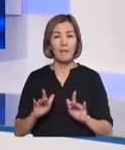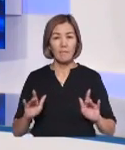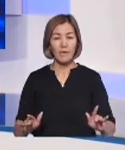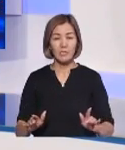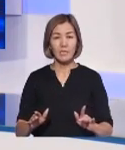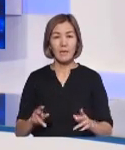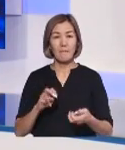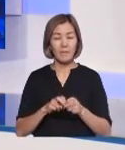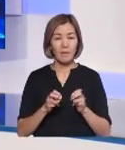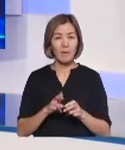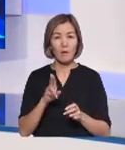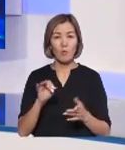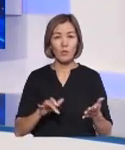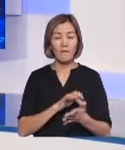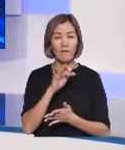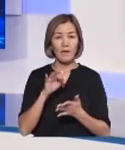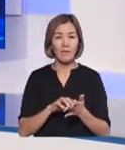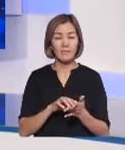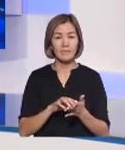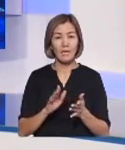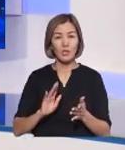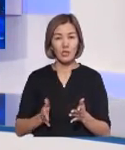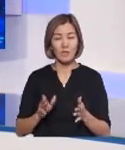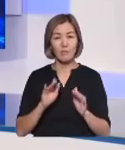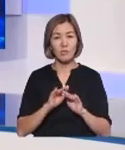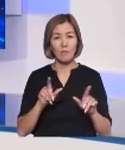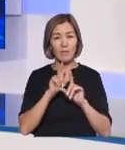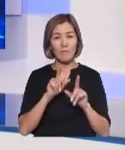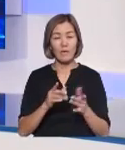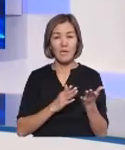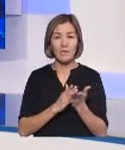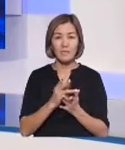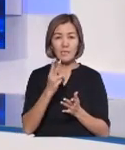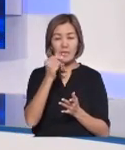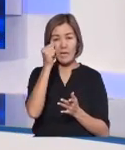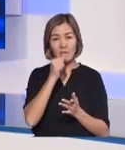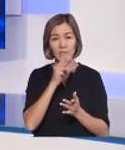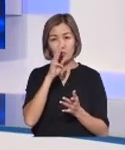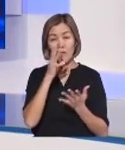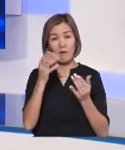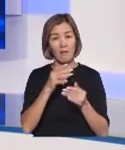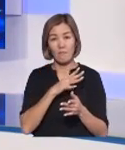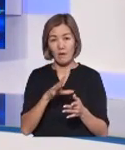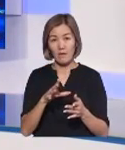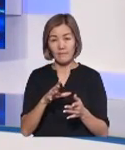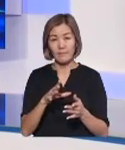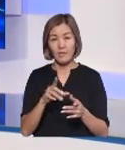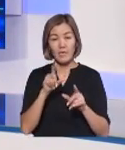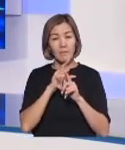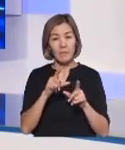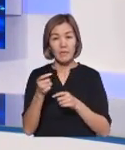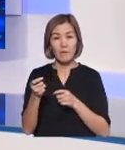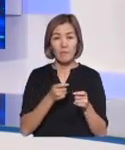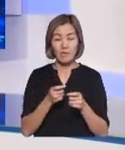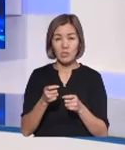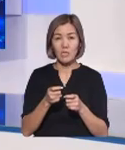Балабақшадағы Былық Қонаев қаласындағы Бебисити бір жекеменшік балабақшасының қызметкерлері екі айдан бері жалақысын ала алмай жүр. Онымен